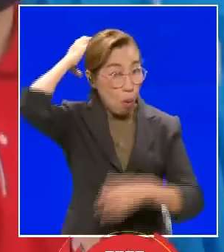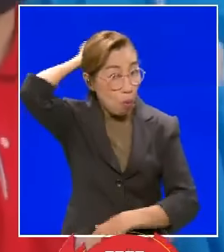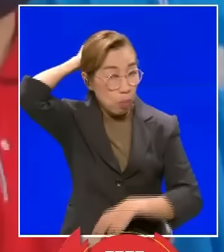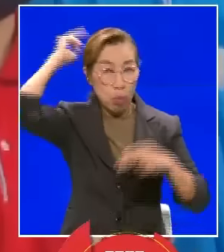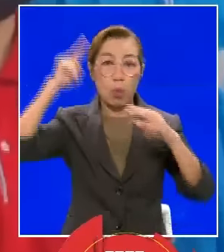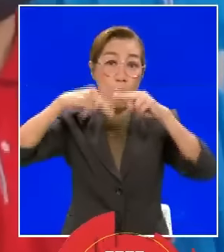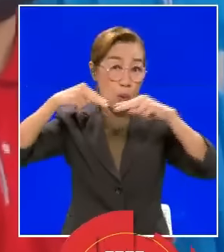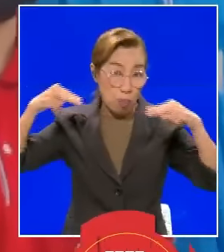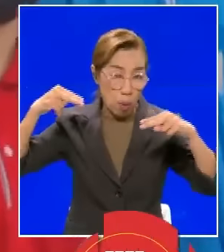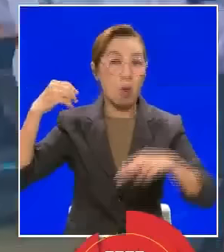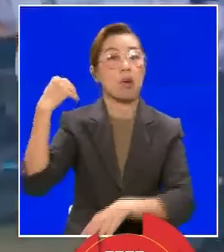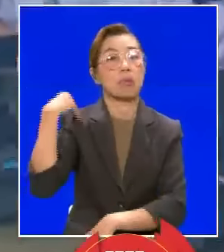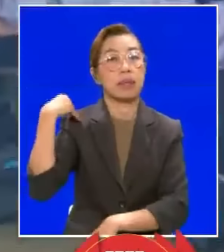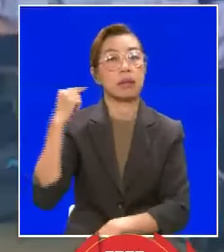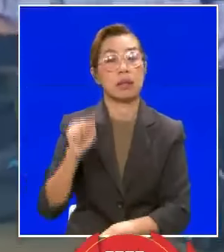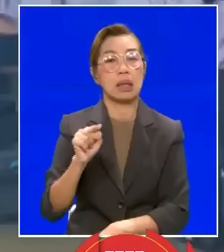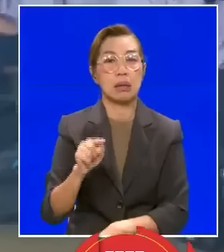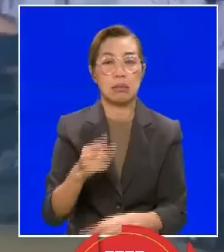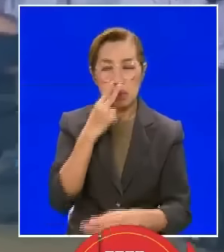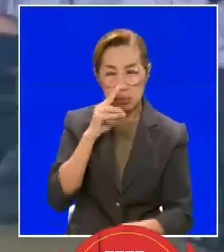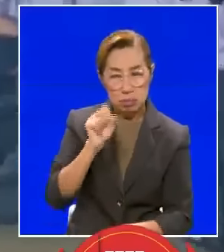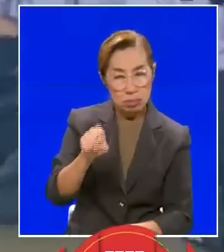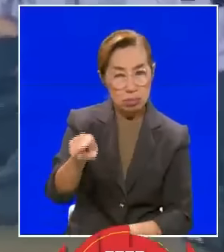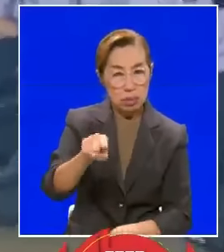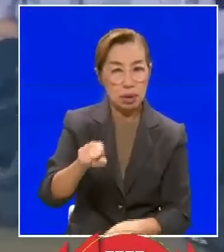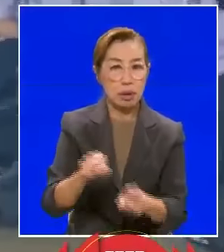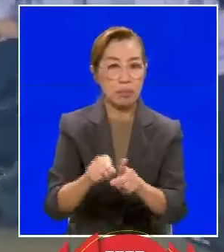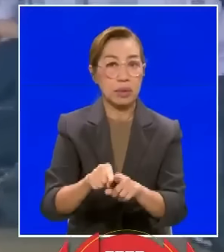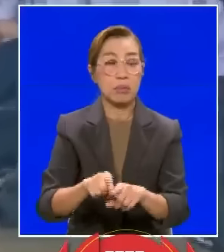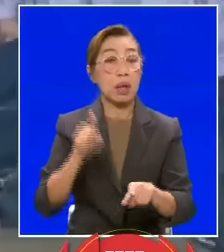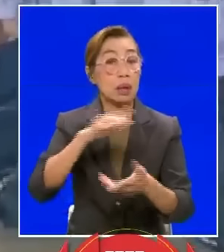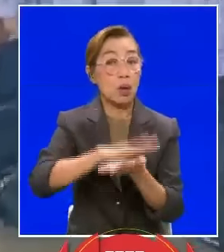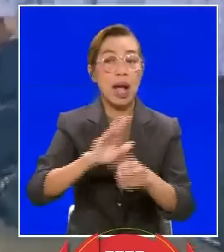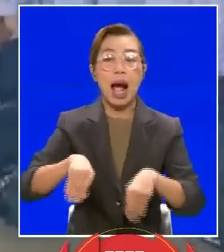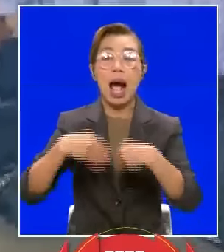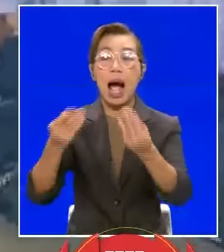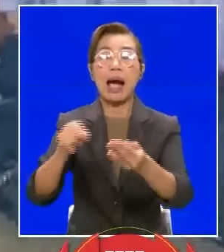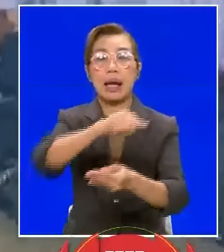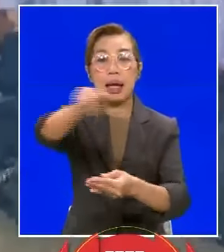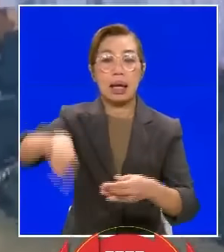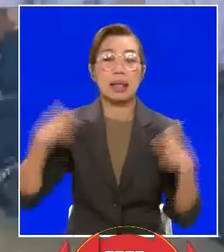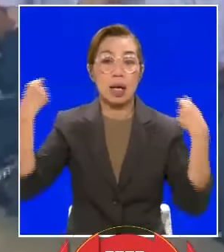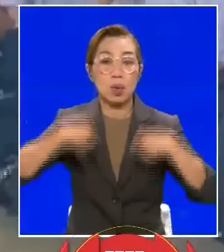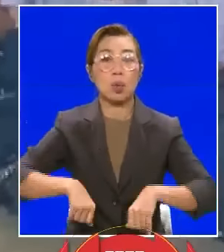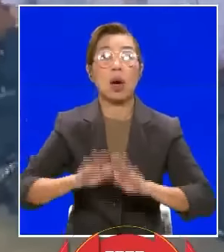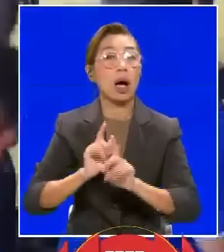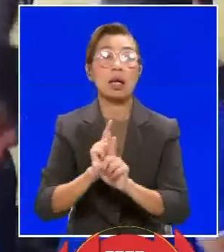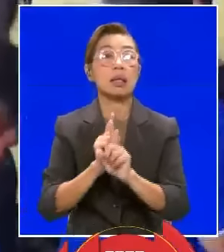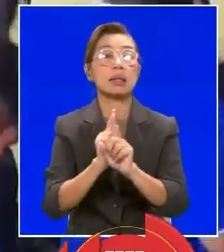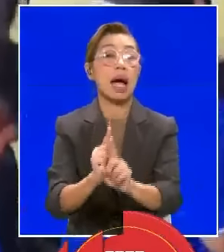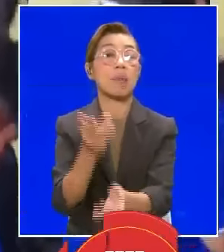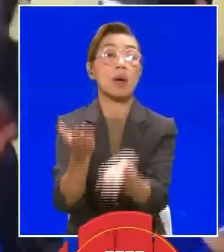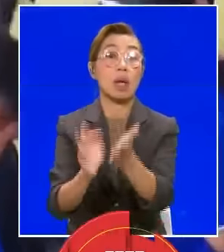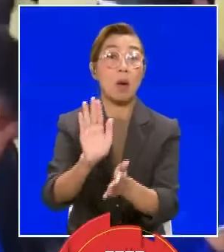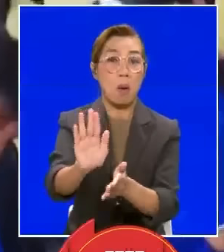เพศสภาพด้วยและเขาบอกว่าที่สังเกตก็คือหลังจากให้โอเพ่นแต่งกันตามสไตล์เลยนะเขาเด็กๆ เขามีท่าทีที่ร่าเ